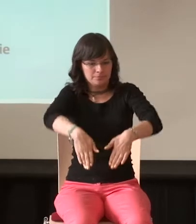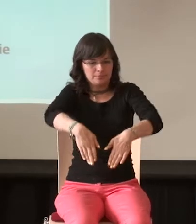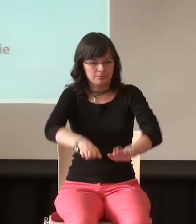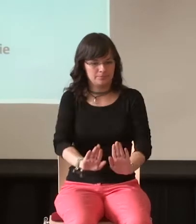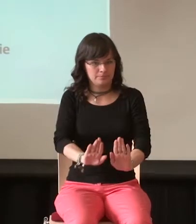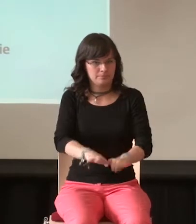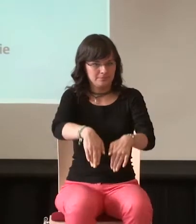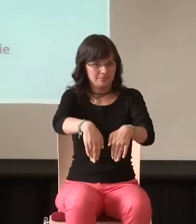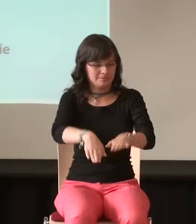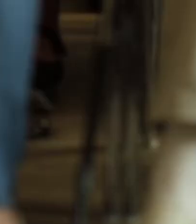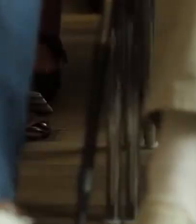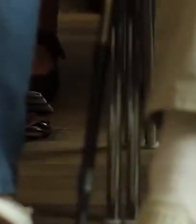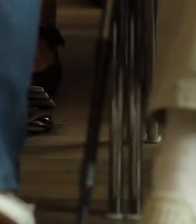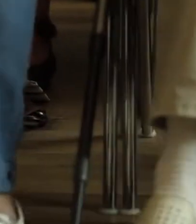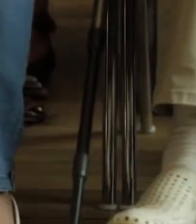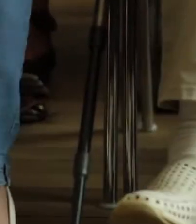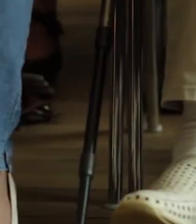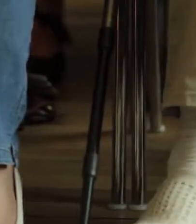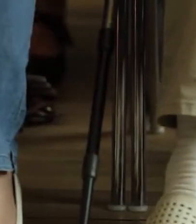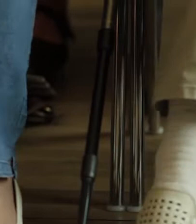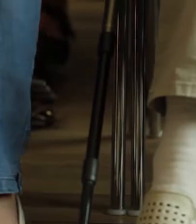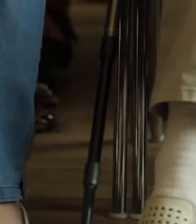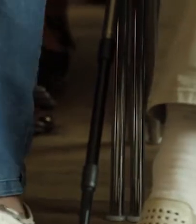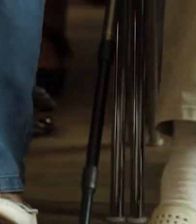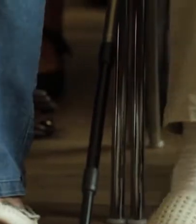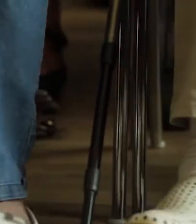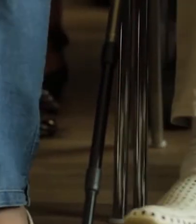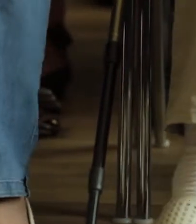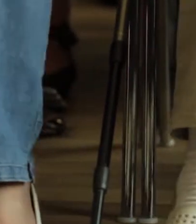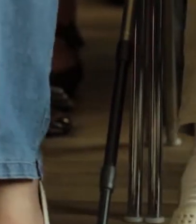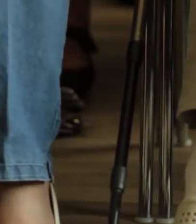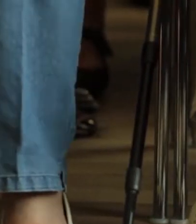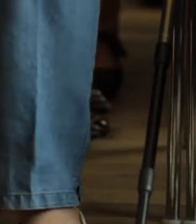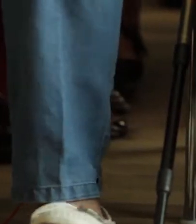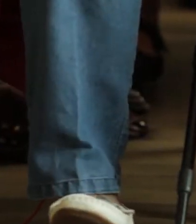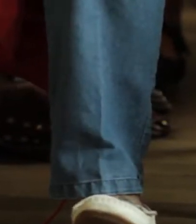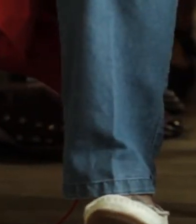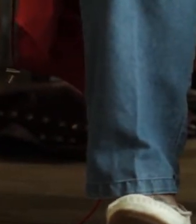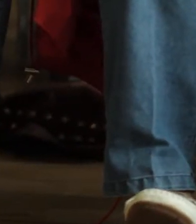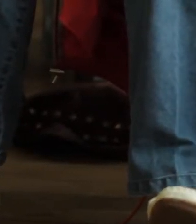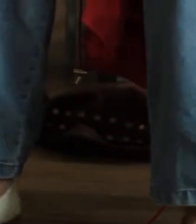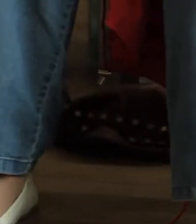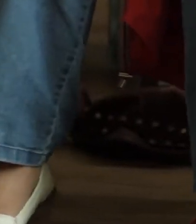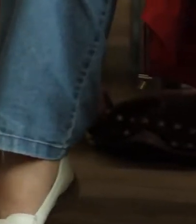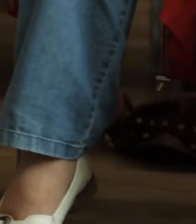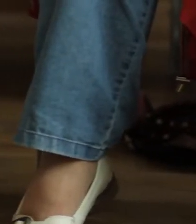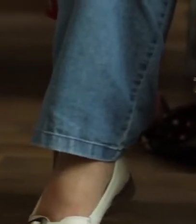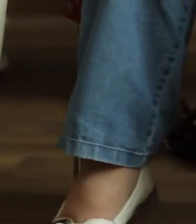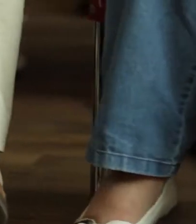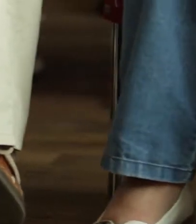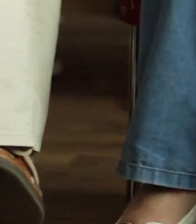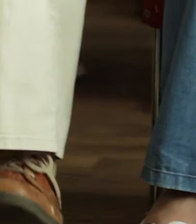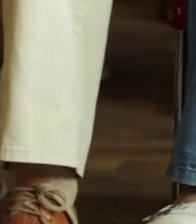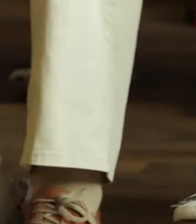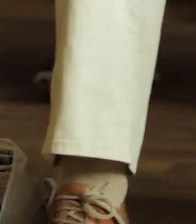bewegen, durch Blutungsförderung, ich sage immer so ein bisschen theoretisch dabei, damit Sie nicht denken, ich mache da irgendwas mit, irgendwie will Sie